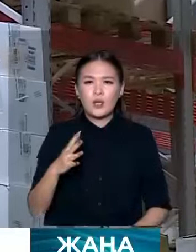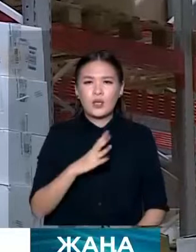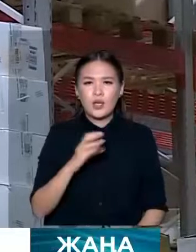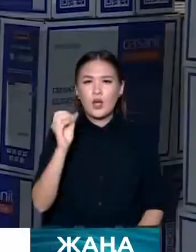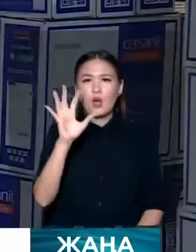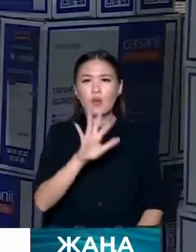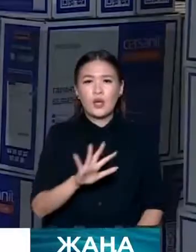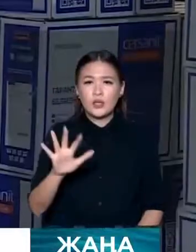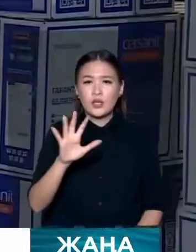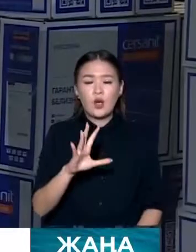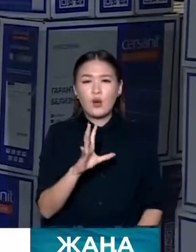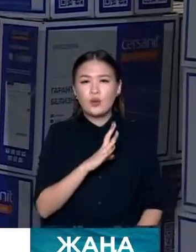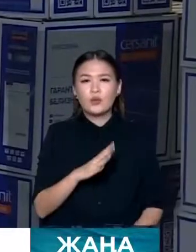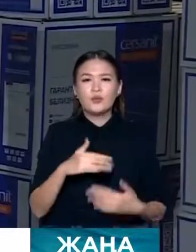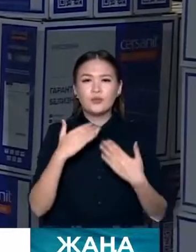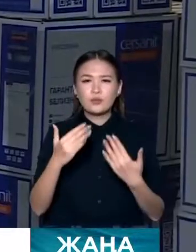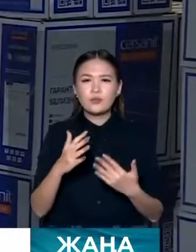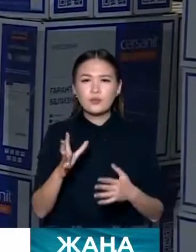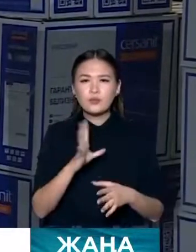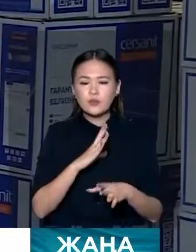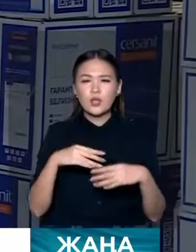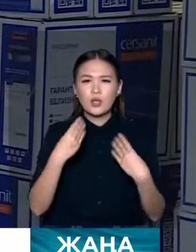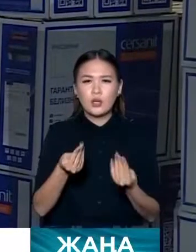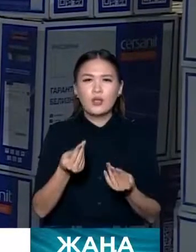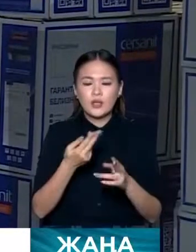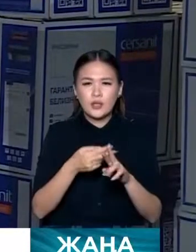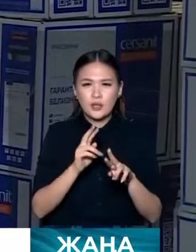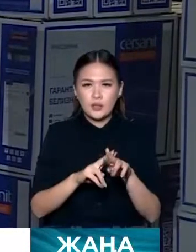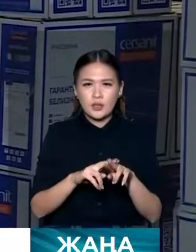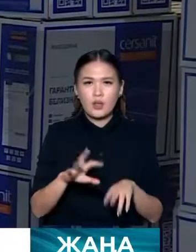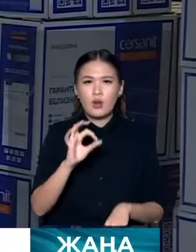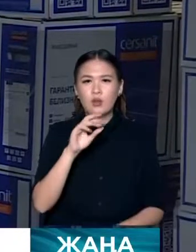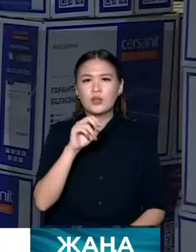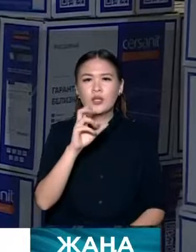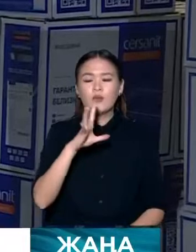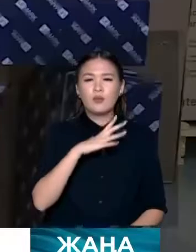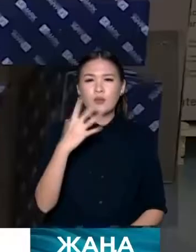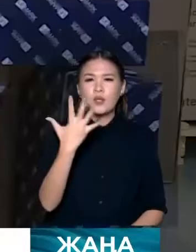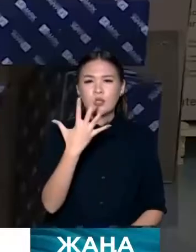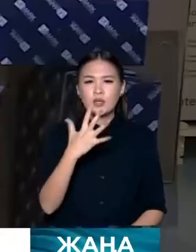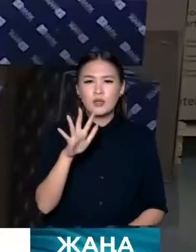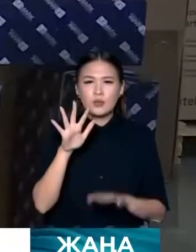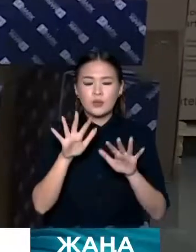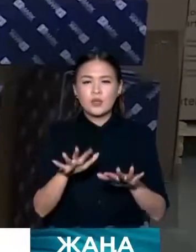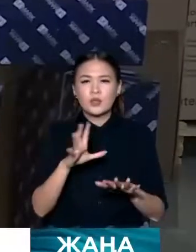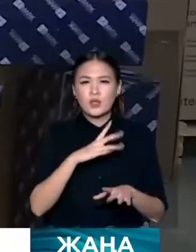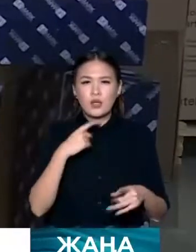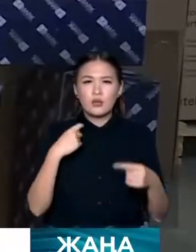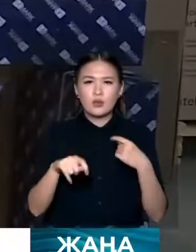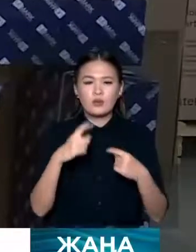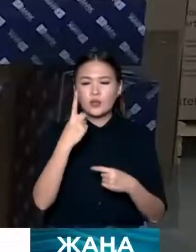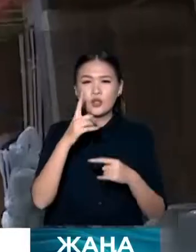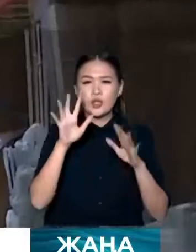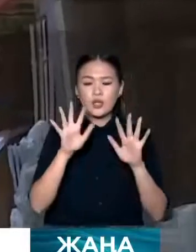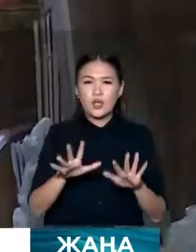Өйткені Еуразиялық кеден одағы бұған мүмкіндік беріп қойған. Яғни одақ құрамындағы 5 мемлекеттің азаматтары тауарын бірінші елден